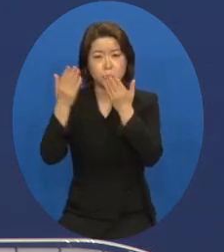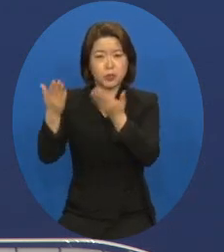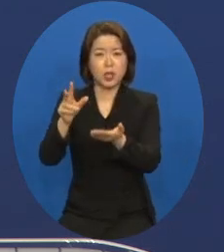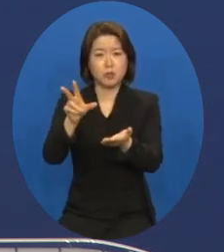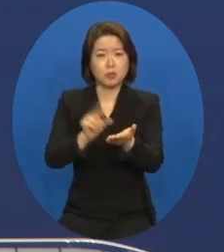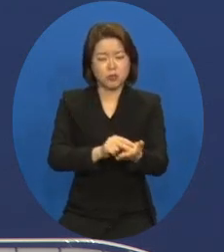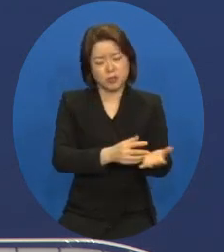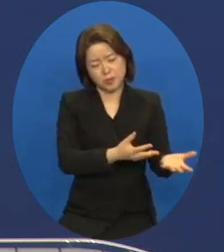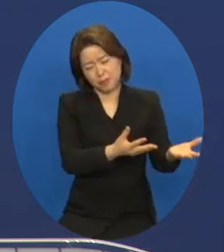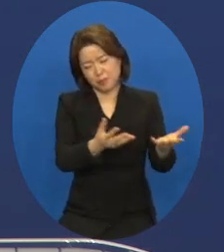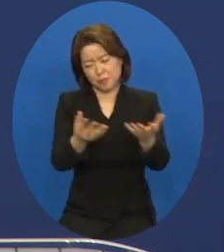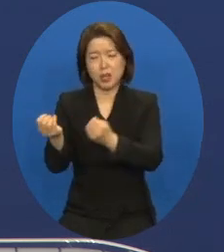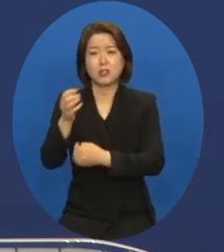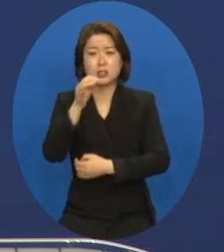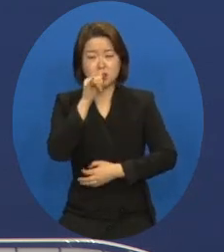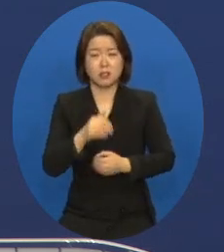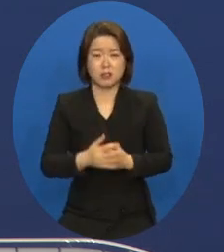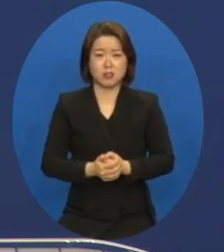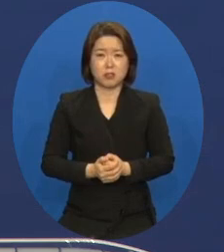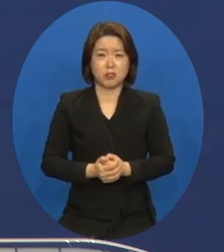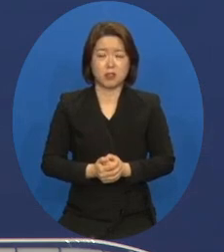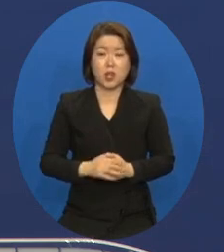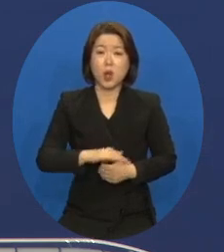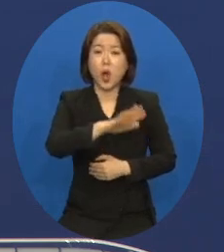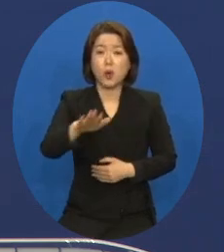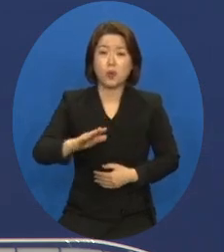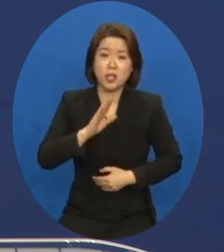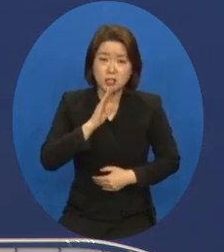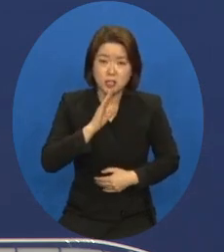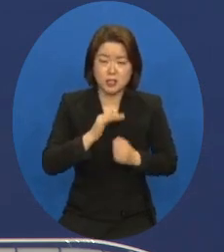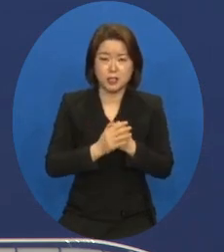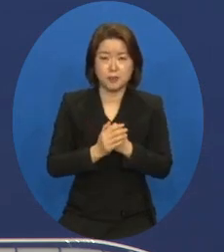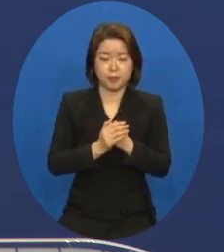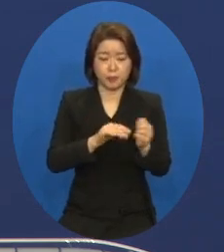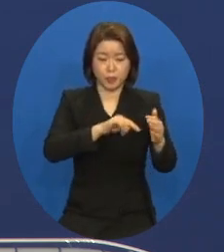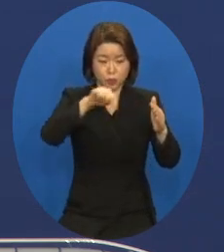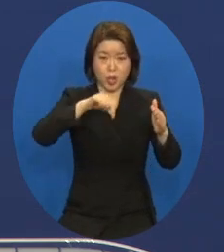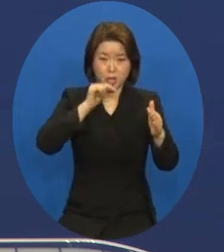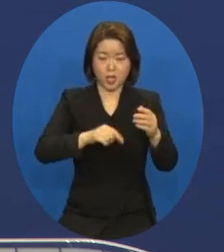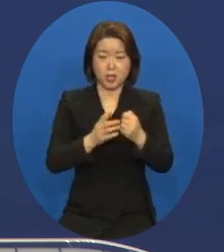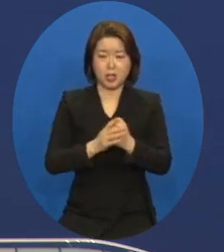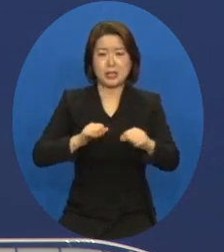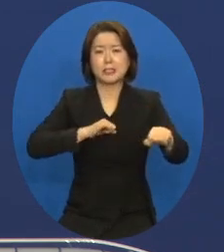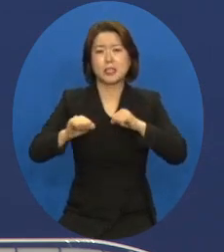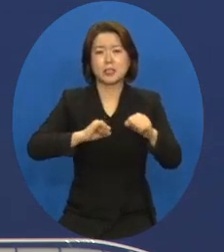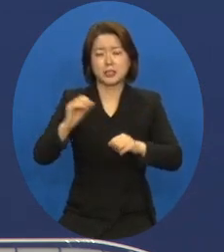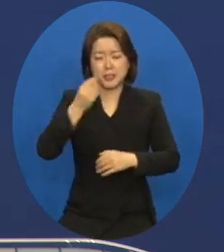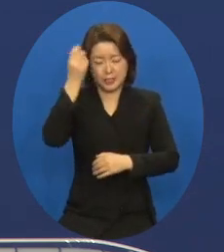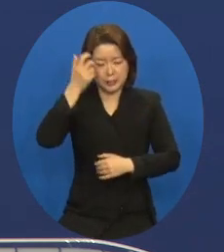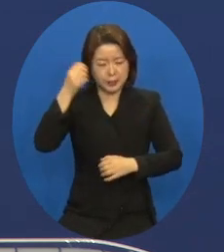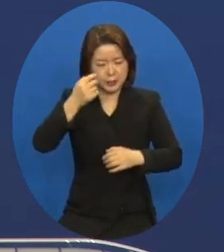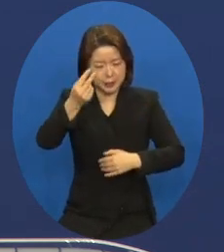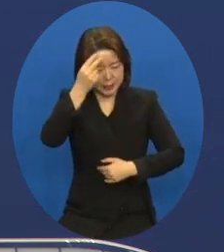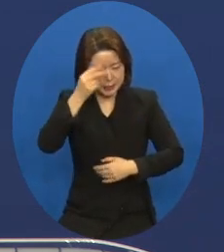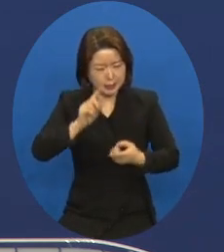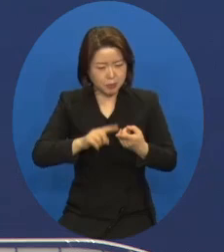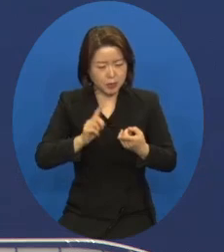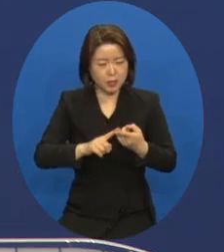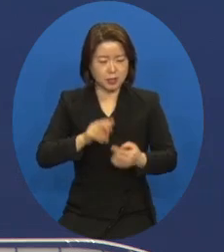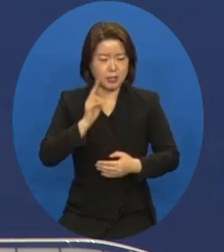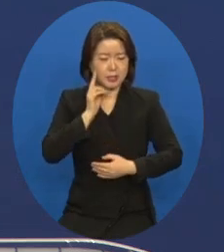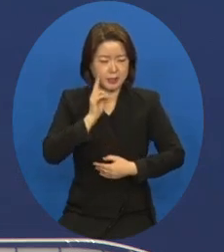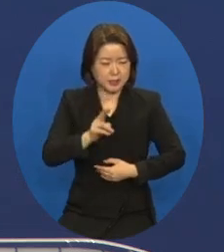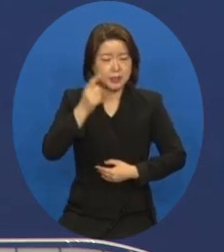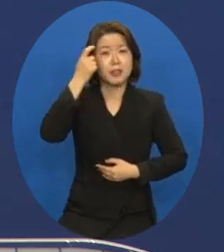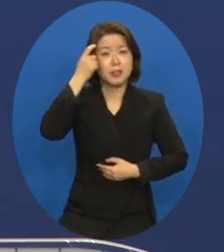많이 있습니까 우리가 진짜 우리 안에 역사하는 성령의 근심을 심각하게 생각하기